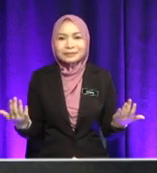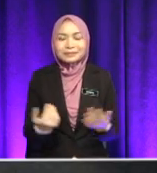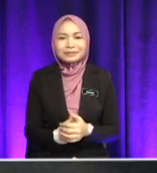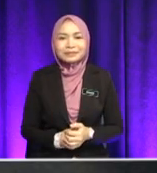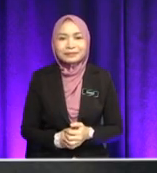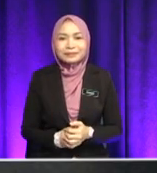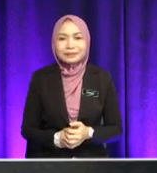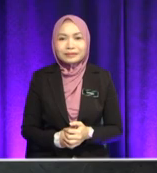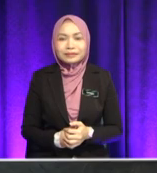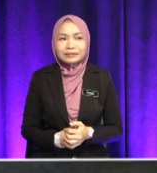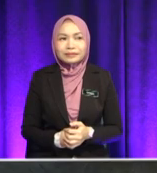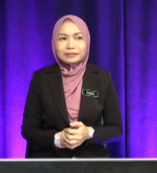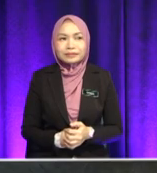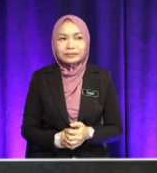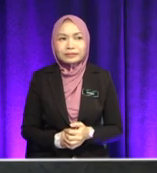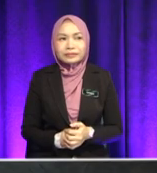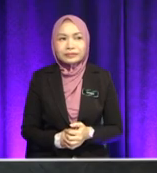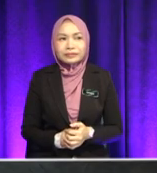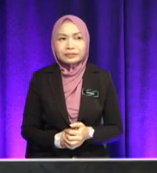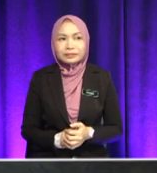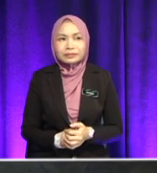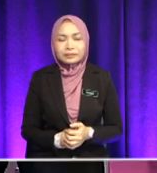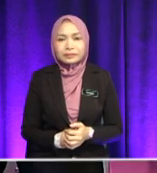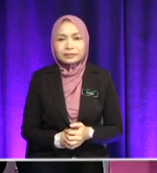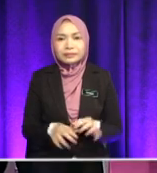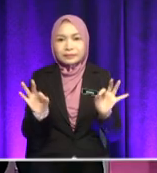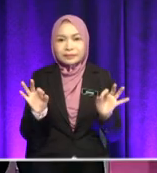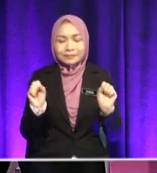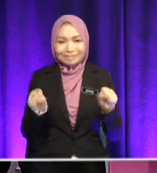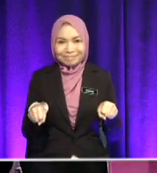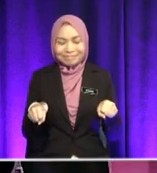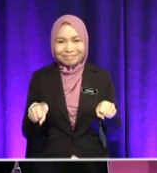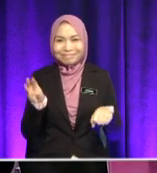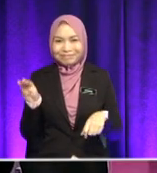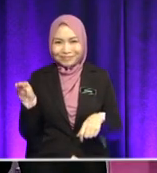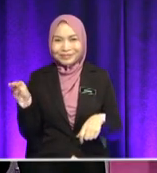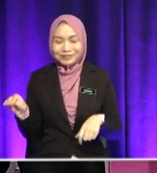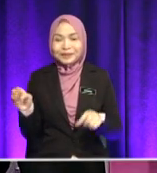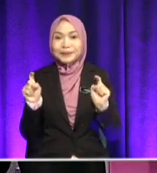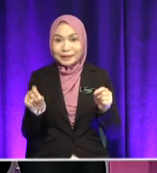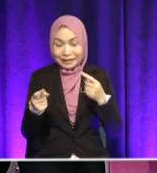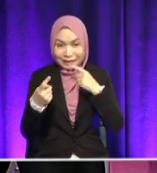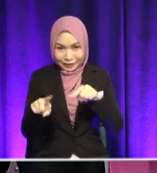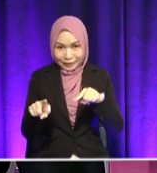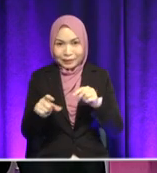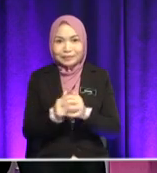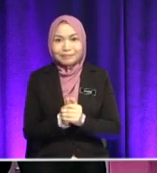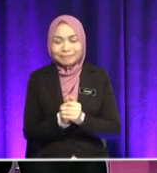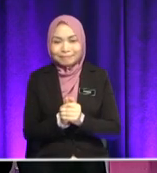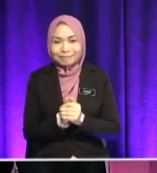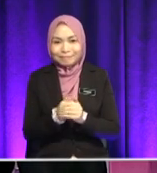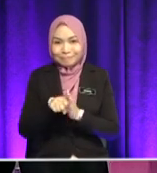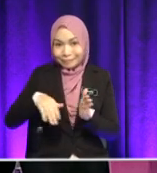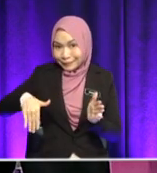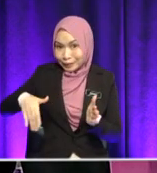kosong saja lah oke tapi kalau boleh jangan sobat inilah operasinya paling atas sekali oke maju tidak belajar sebelum ini operasi tambah tolak darat